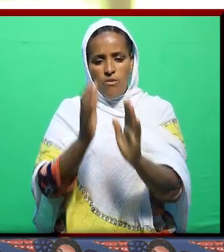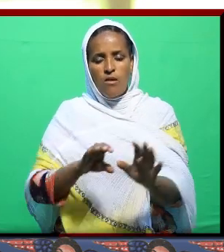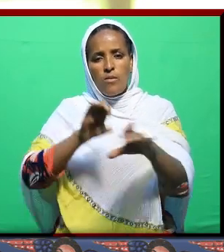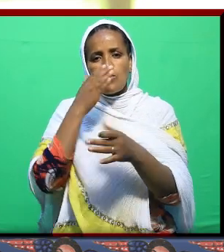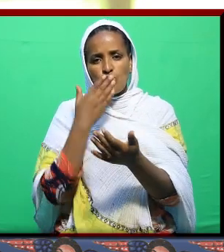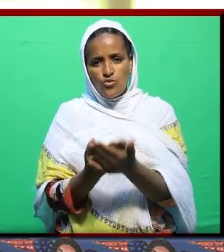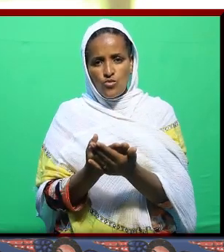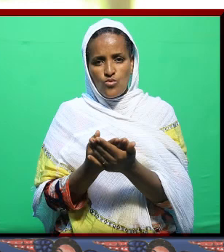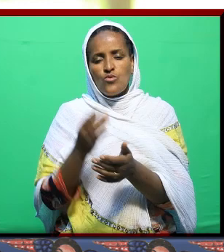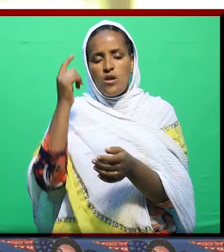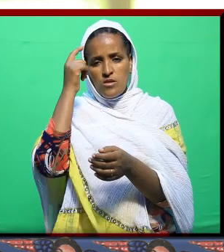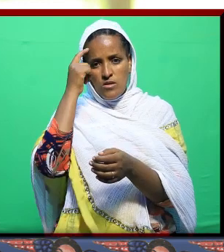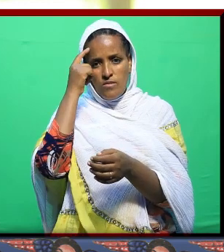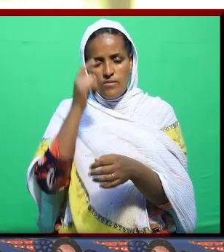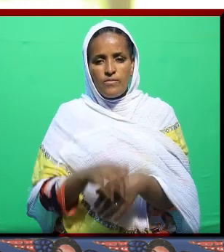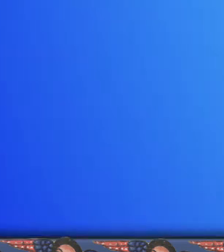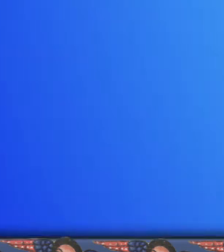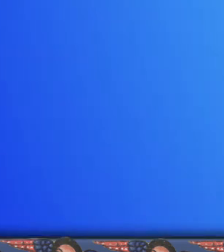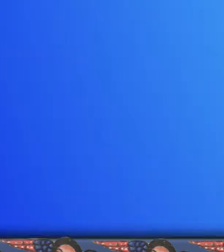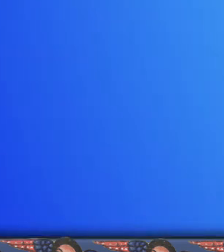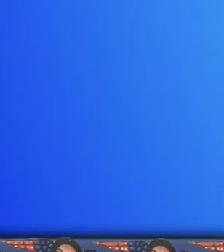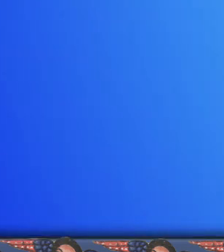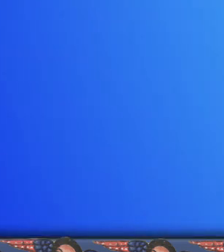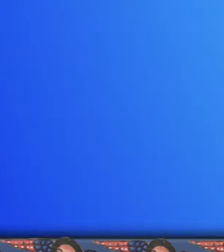ተግባራዊ ማድረግ ይጠበቅበታል ብለን እናስባለን እንደ ጽሙና።